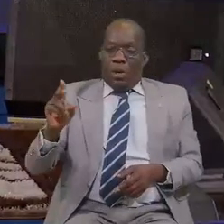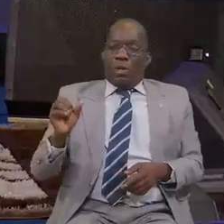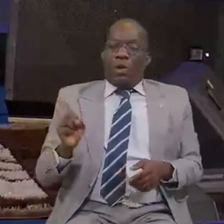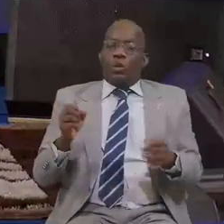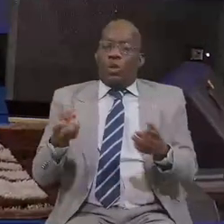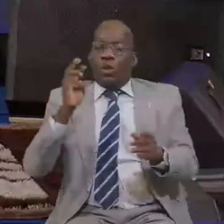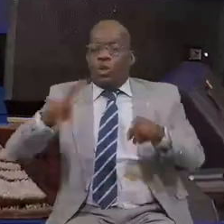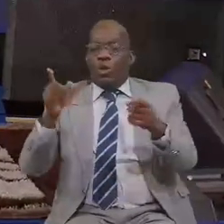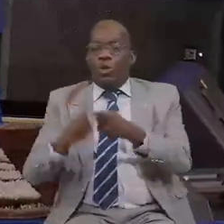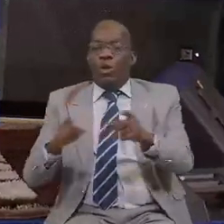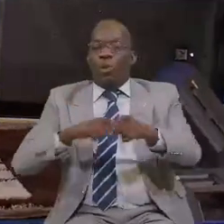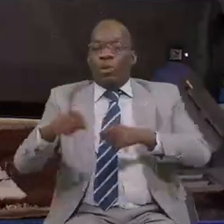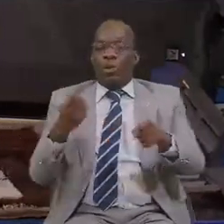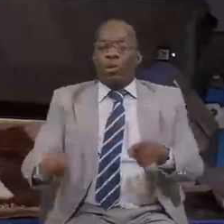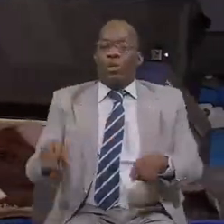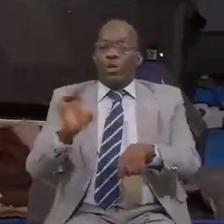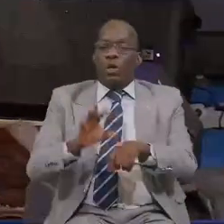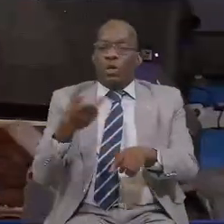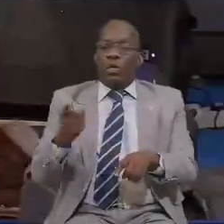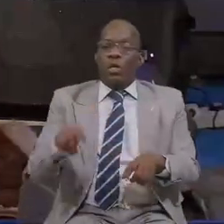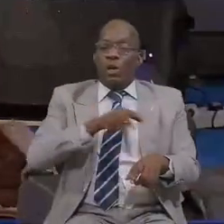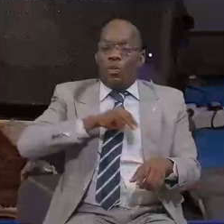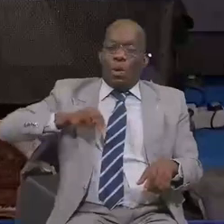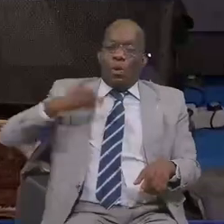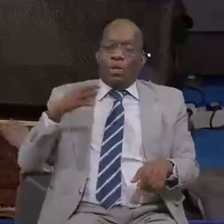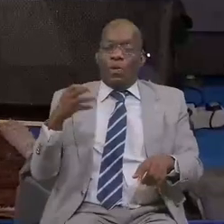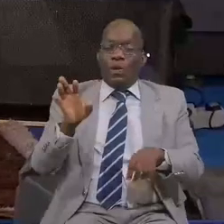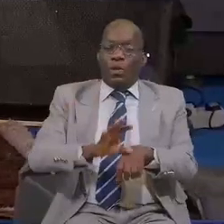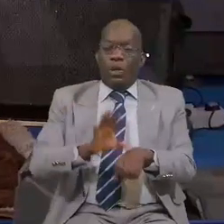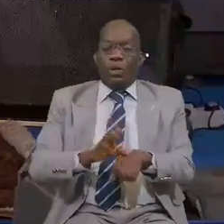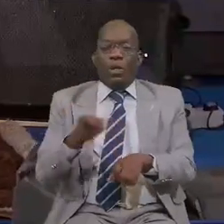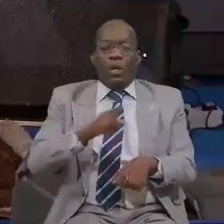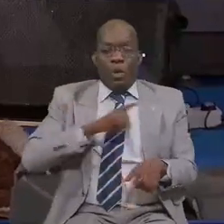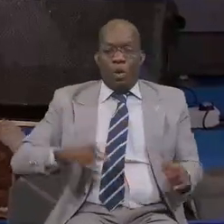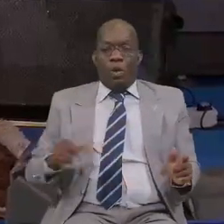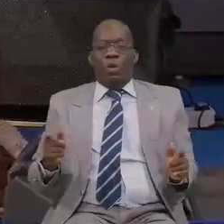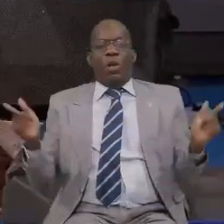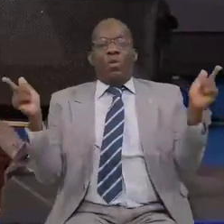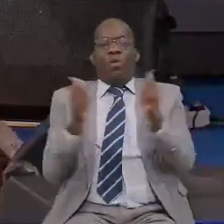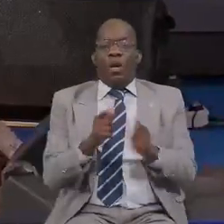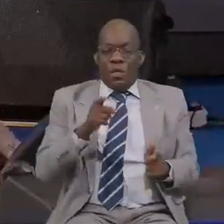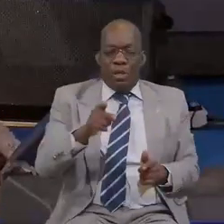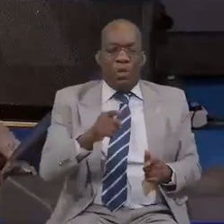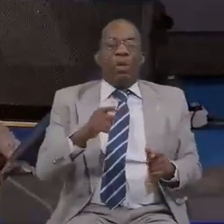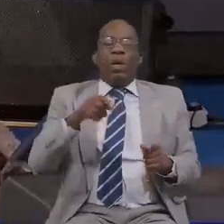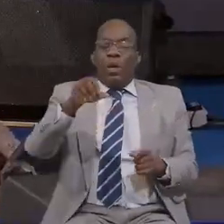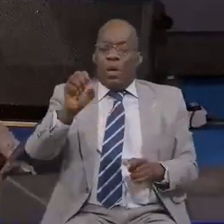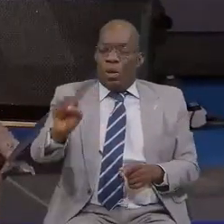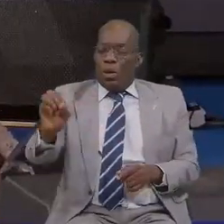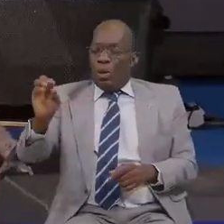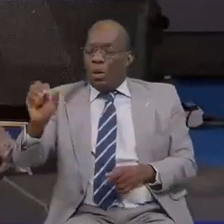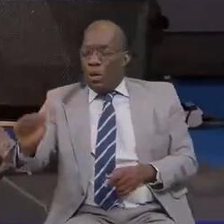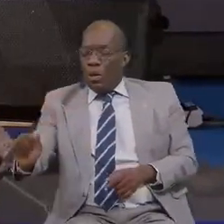de l'église. Et le Seigneur l'a rencontré Saul. Pourquoi me persécutes-tu?